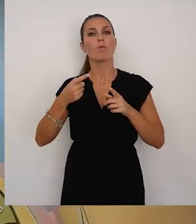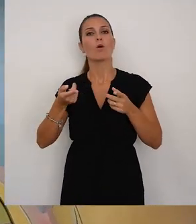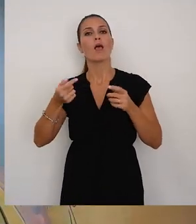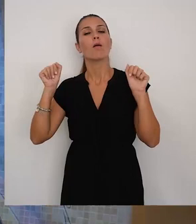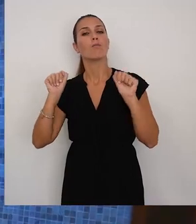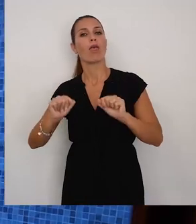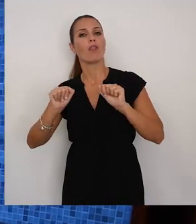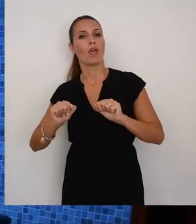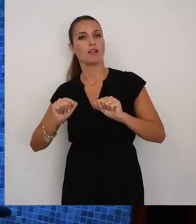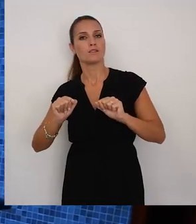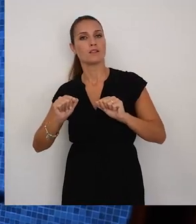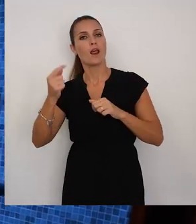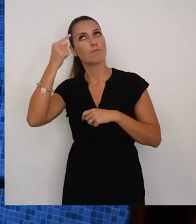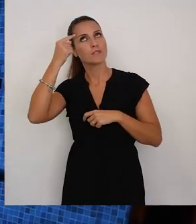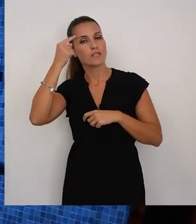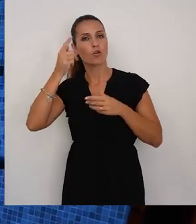benessere psicofisico.